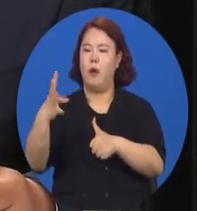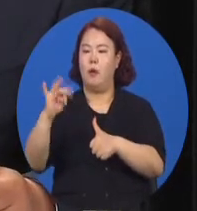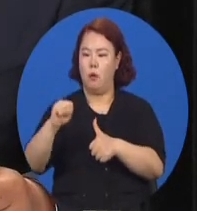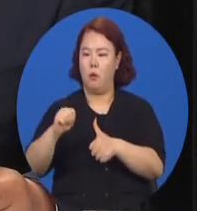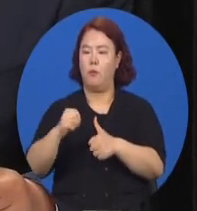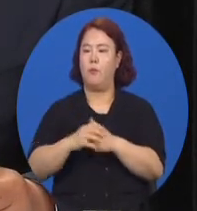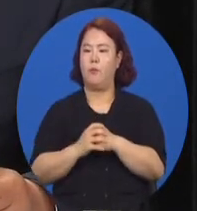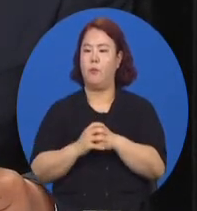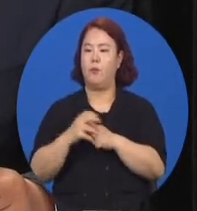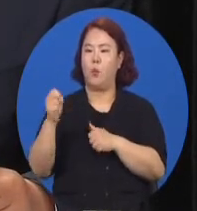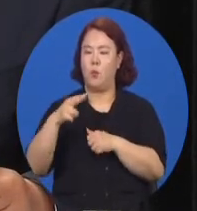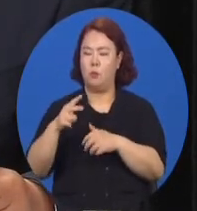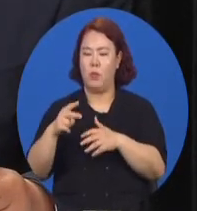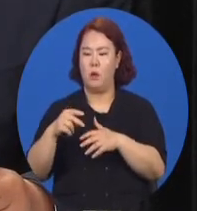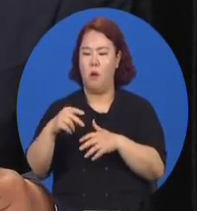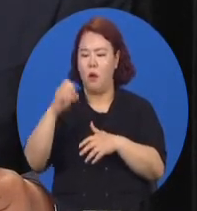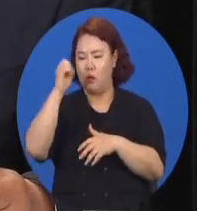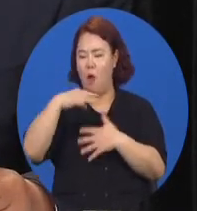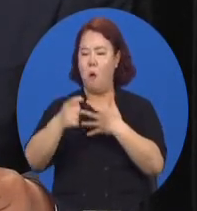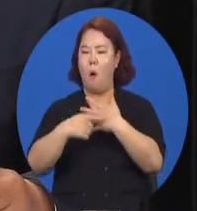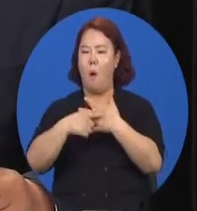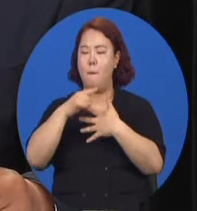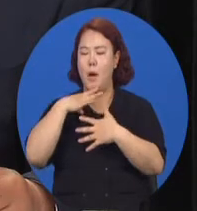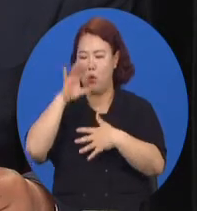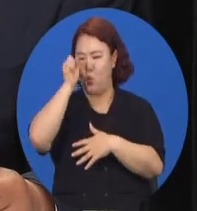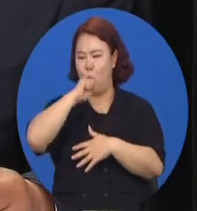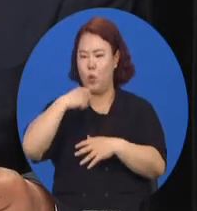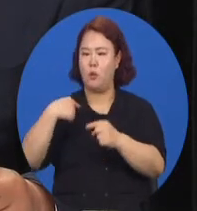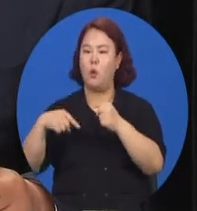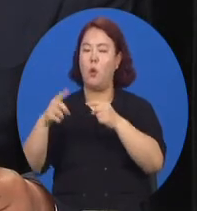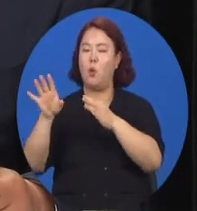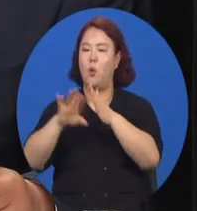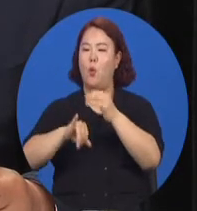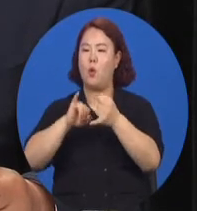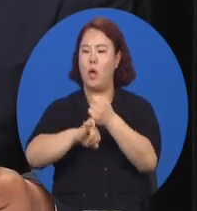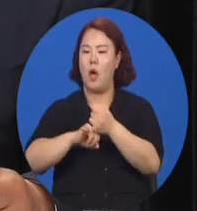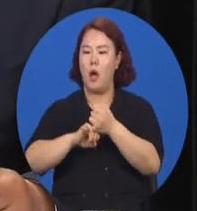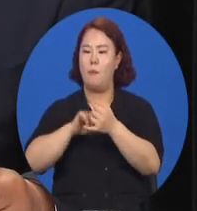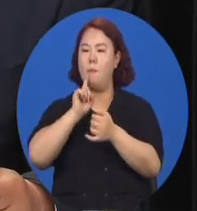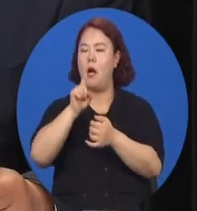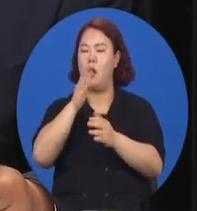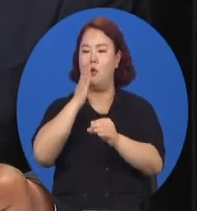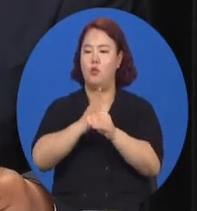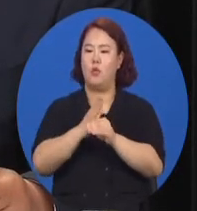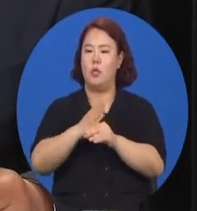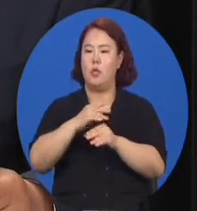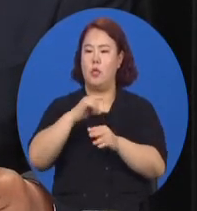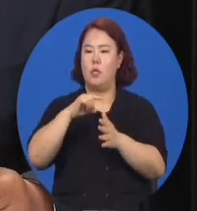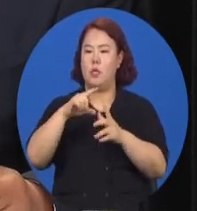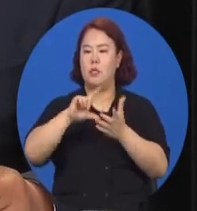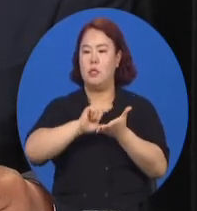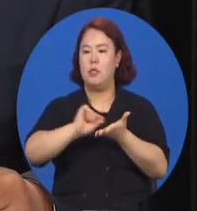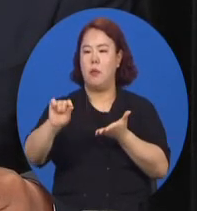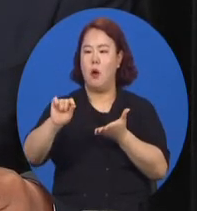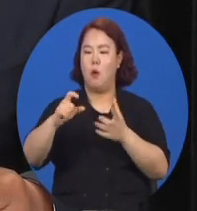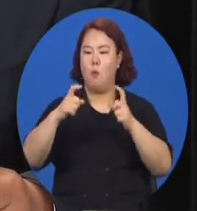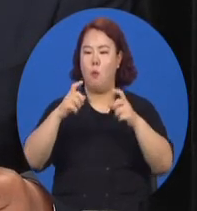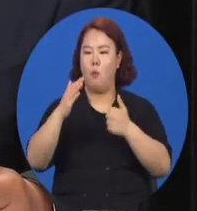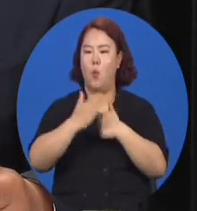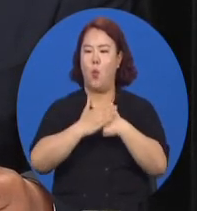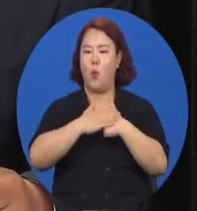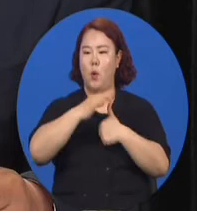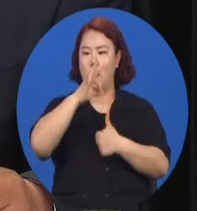이런 선심성 공약을 던지고 계신데 지방 보조금 편성은 총액 한도제가